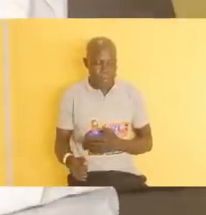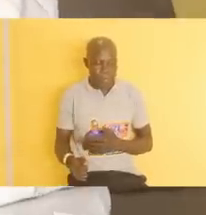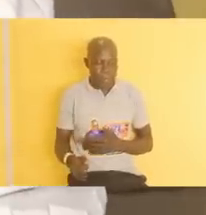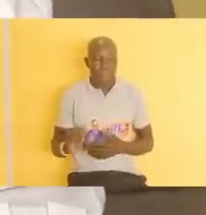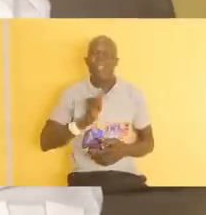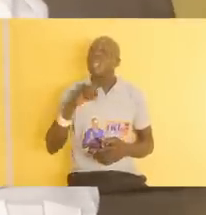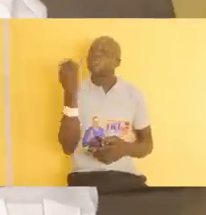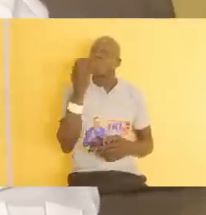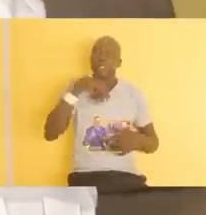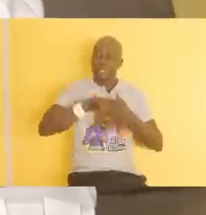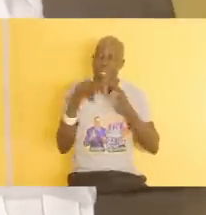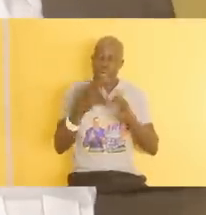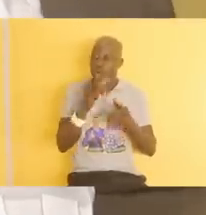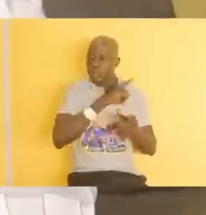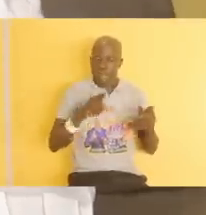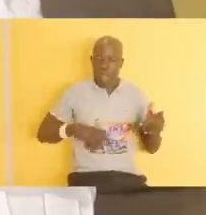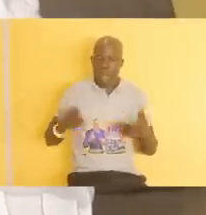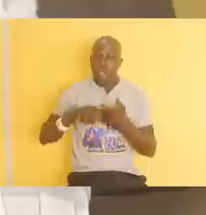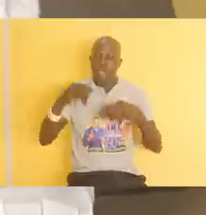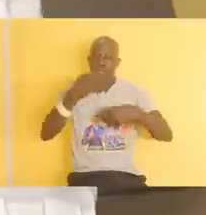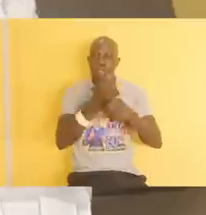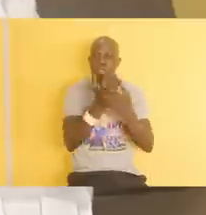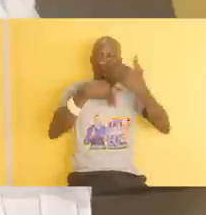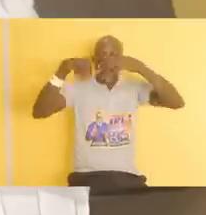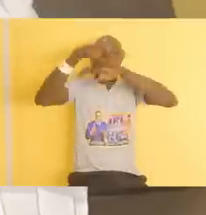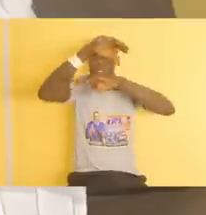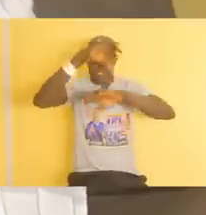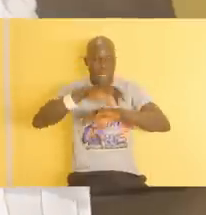I speak in the name of the Lord.